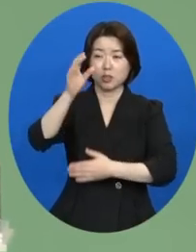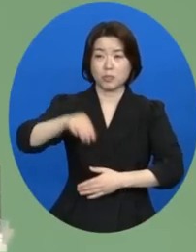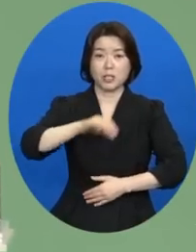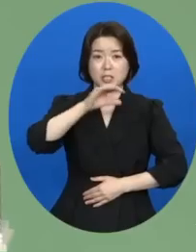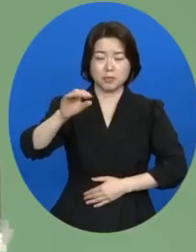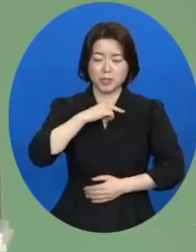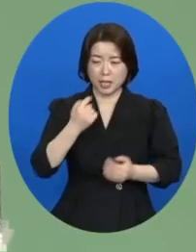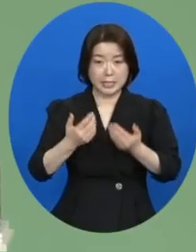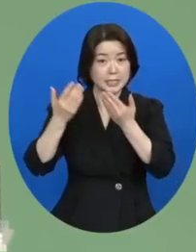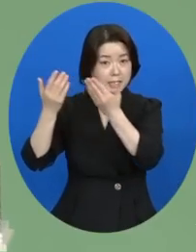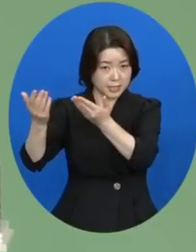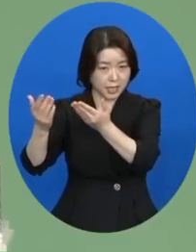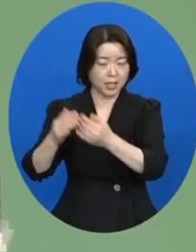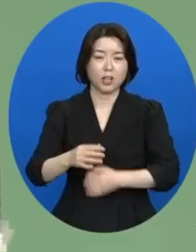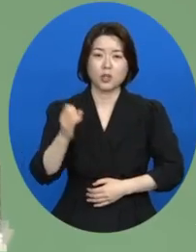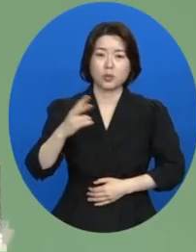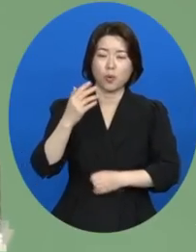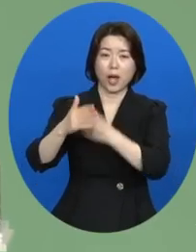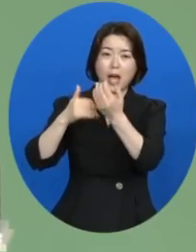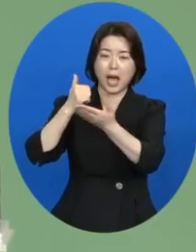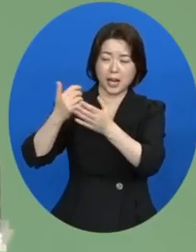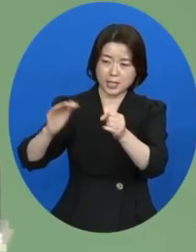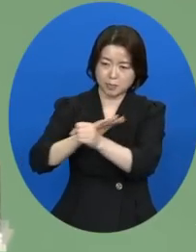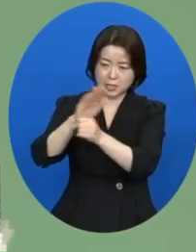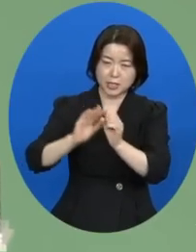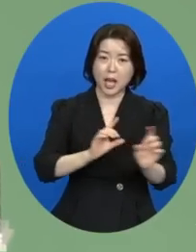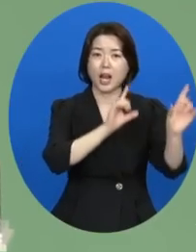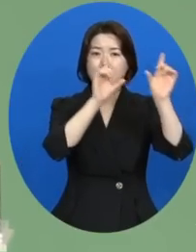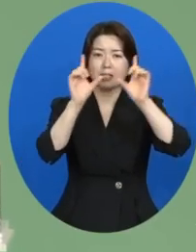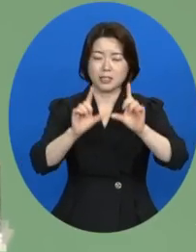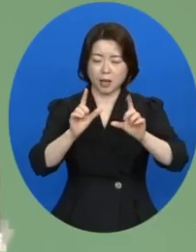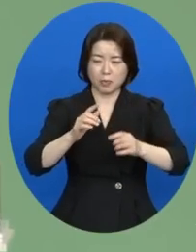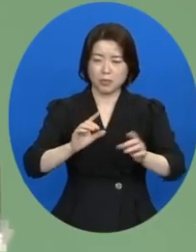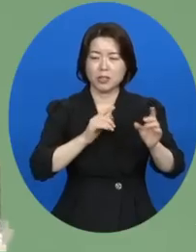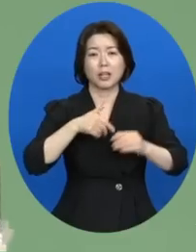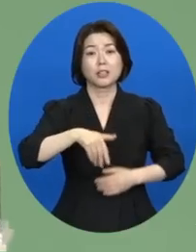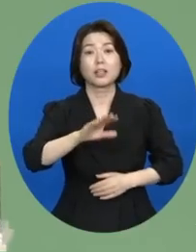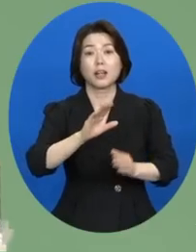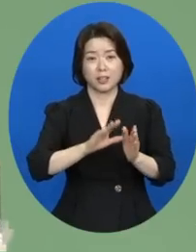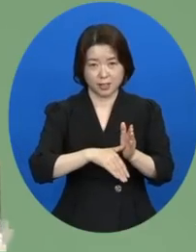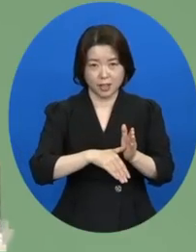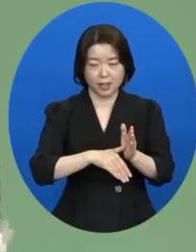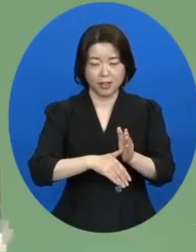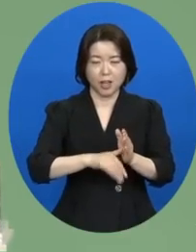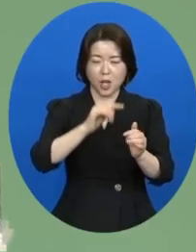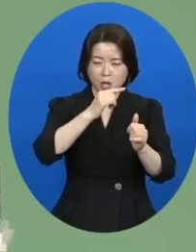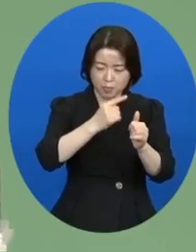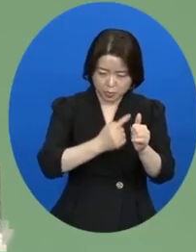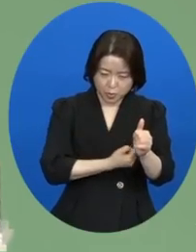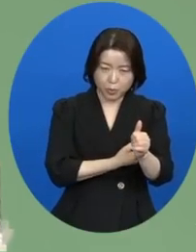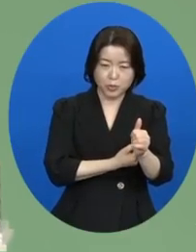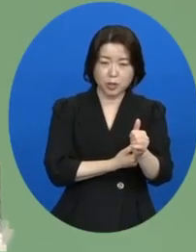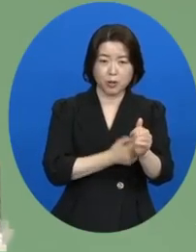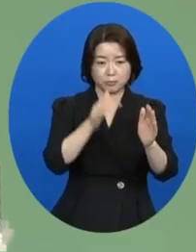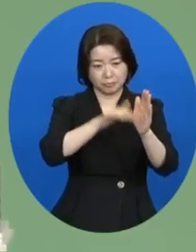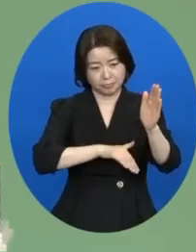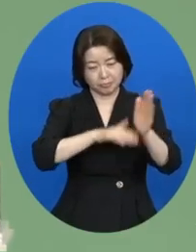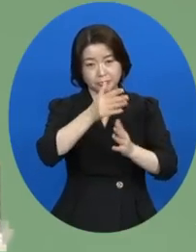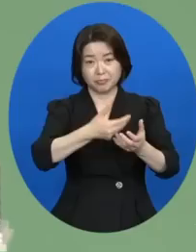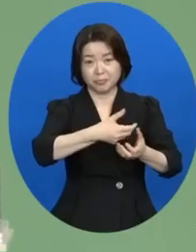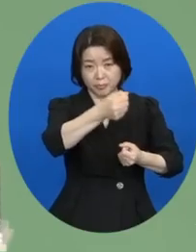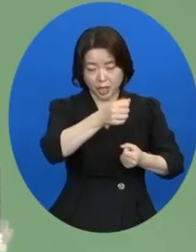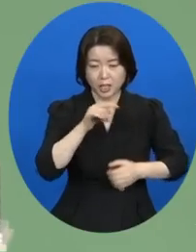십자가의 희생과 하느님의 사랑의 삶을 살아갈 때 비로소 분단으로 갈라져